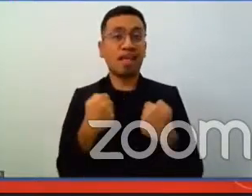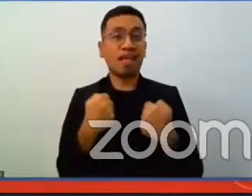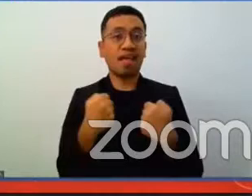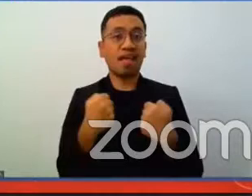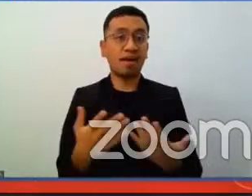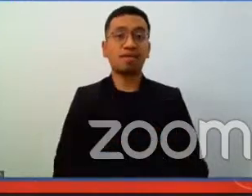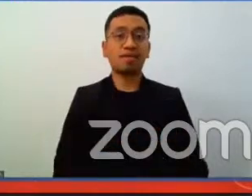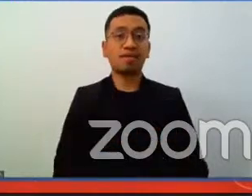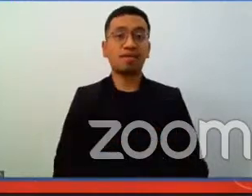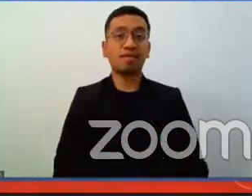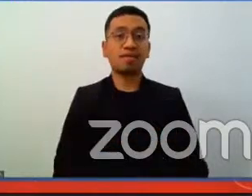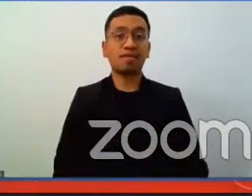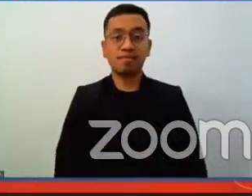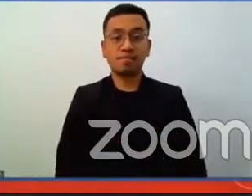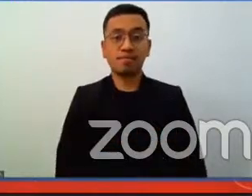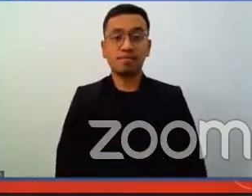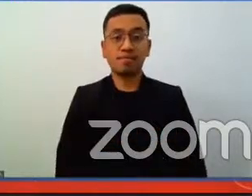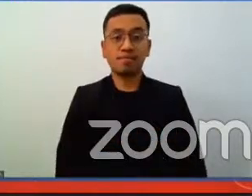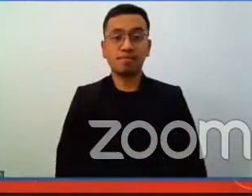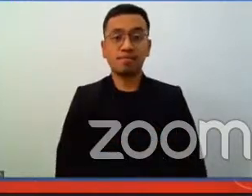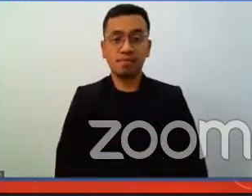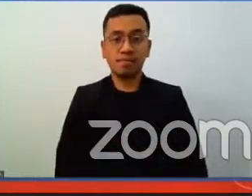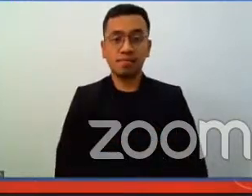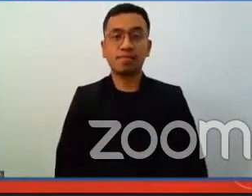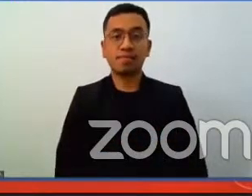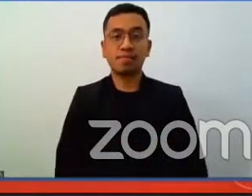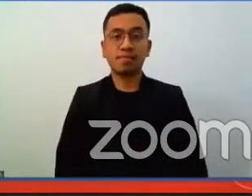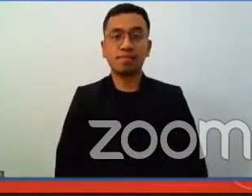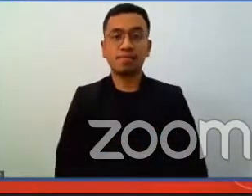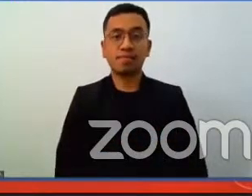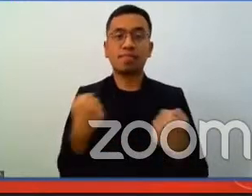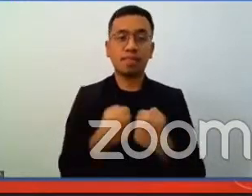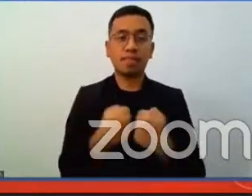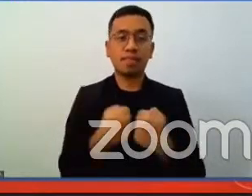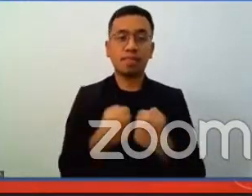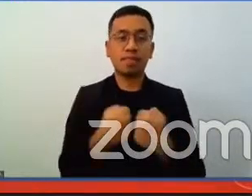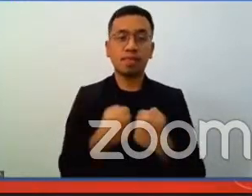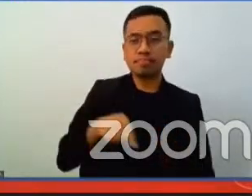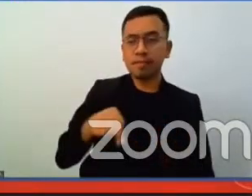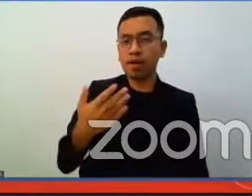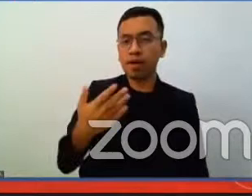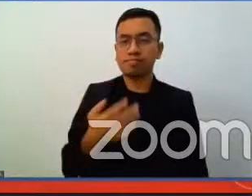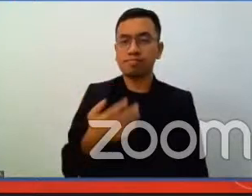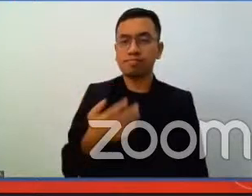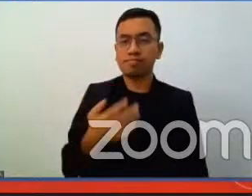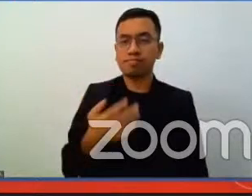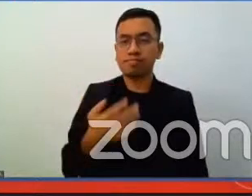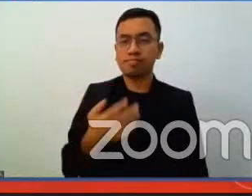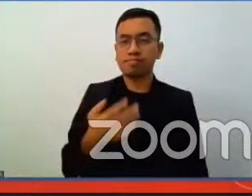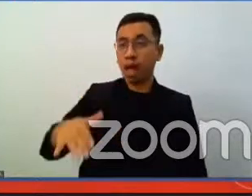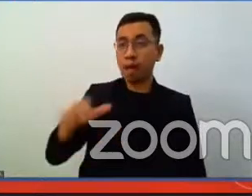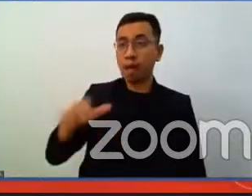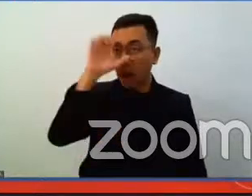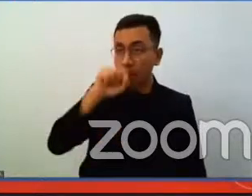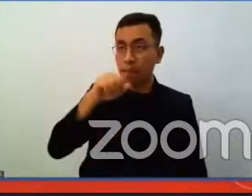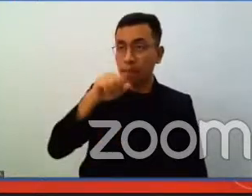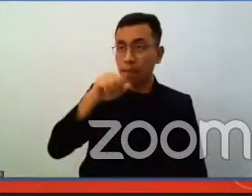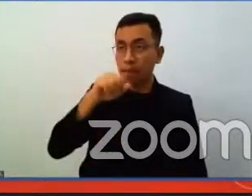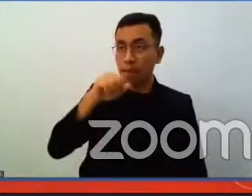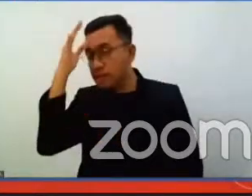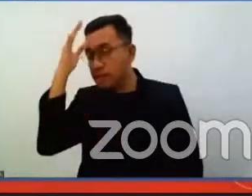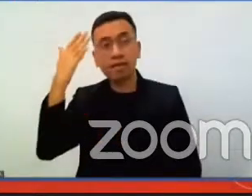ngajar, ini siswa kita tidak tahu apakah dia menyimak atau tidak. Nah, ketika kita mengkolaborasikan